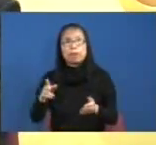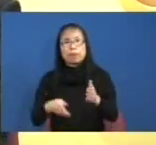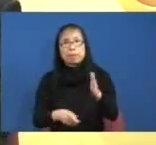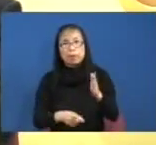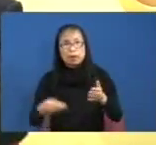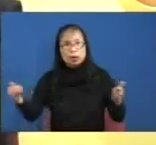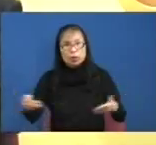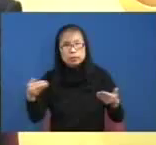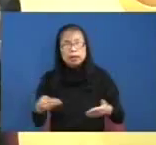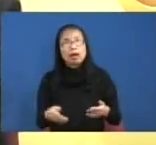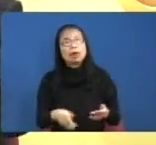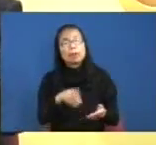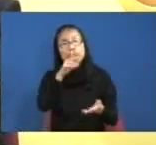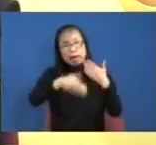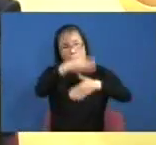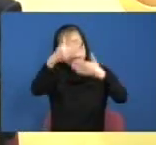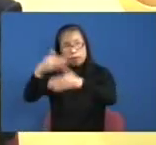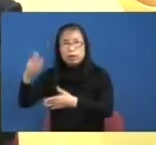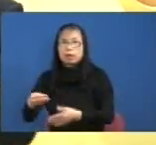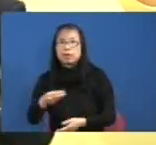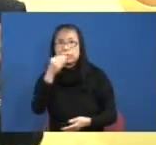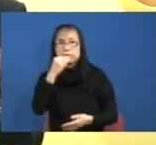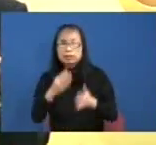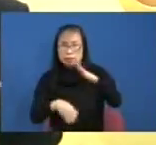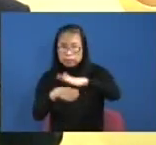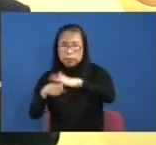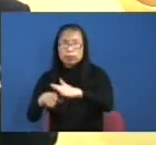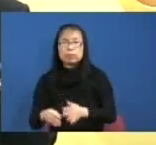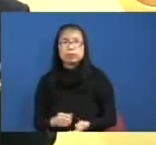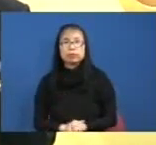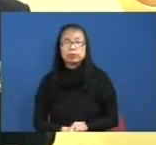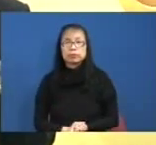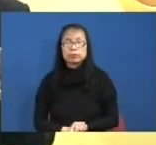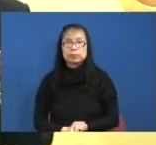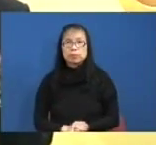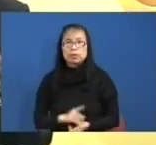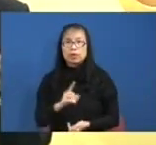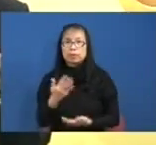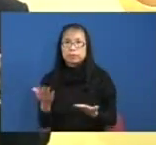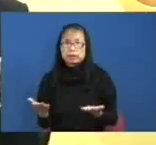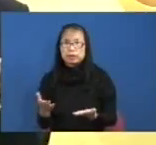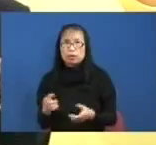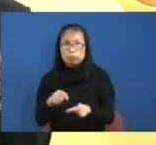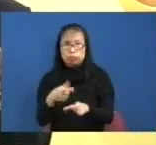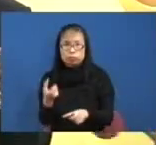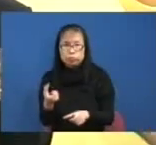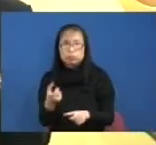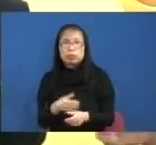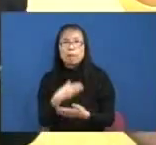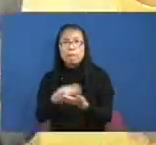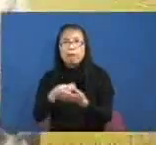啦，咁樣咁你哋咁樣咪又更加困難咁？冇錯，咁但係喂，去邊何來攞咁多錢去買個鋪